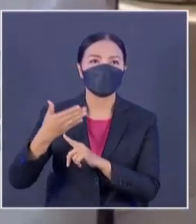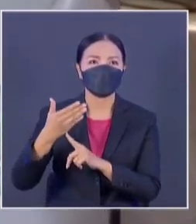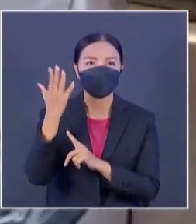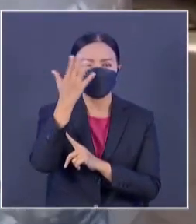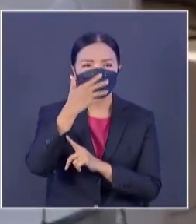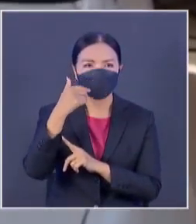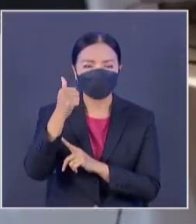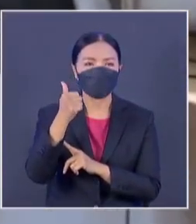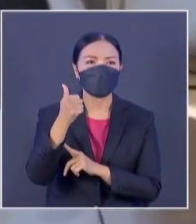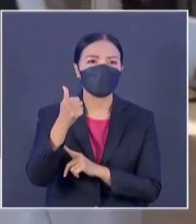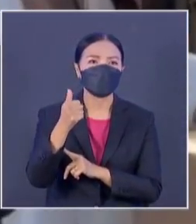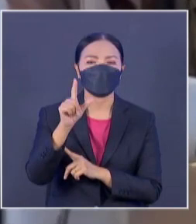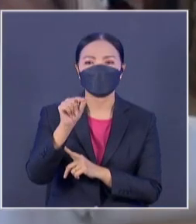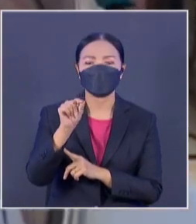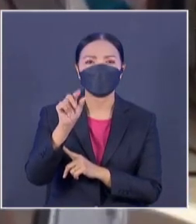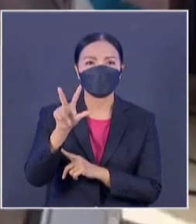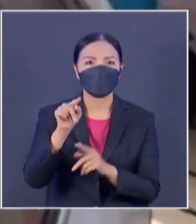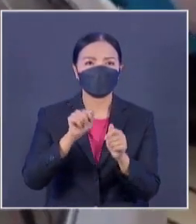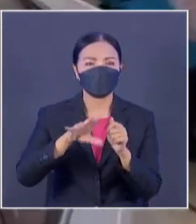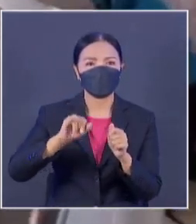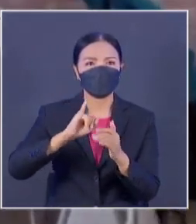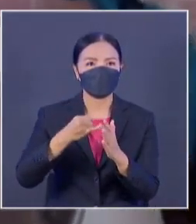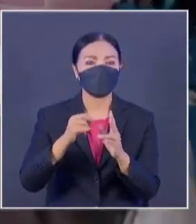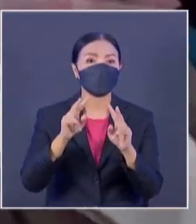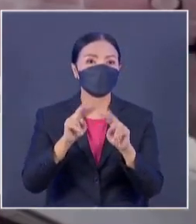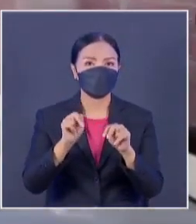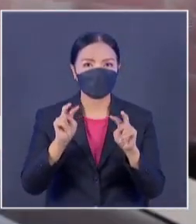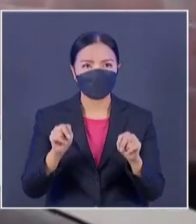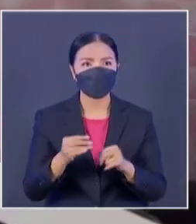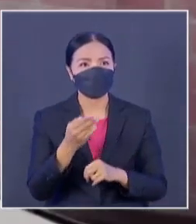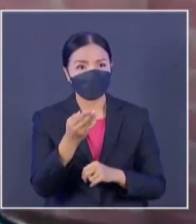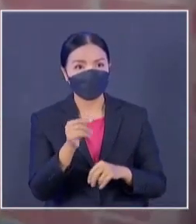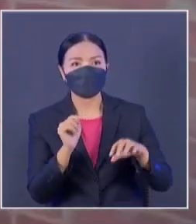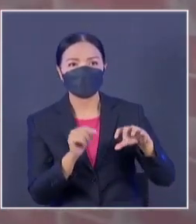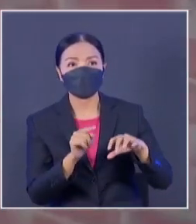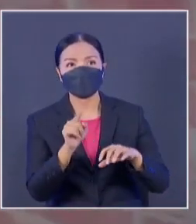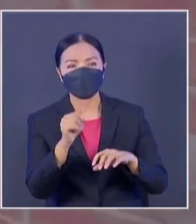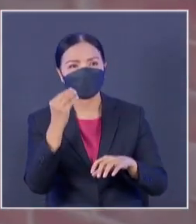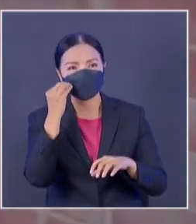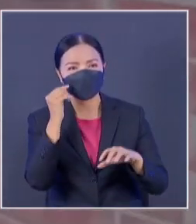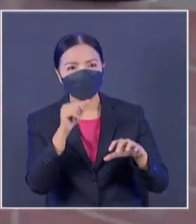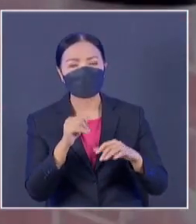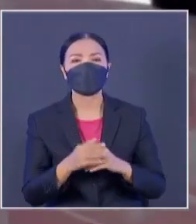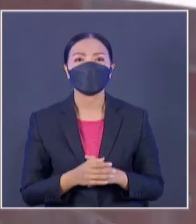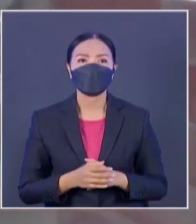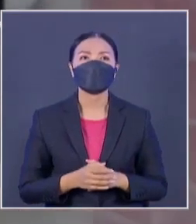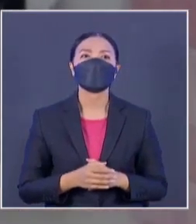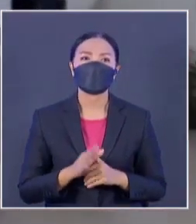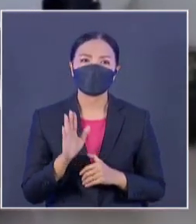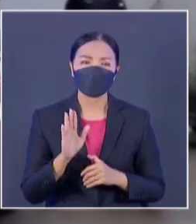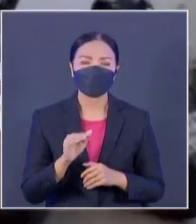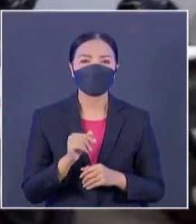ำบลบางกระสออำเภอเมืองจังหวัดนนทบุรีหลังจากที่สืบทราบครับว่าที่นี่แหละครับบ้านหลังนี้ถูกใช้เป็นสถาน